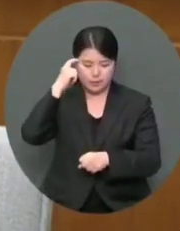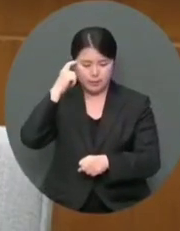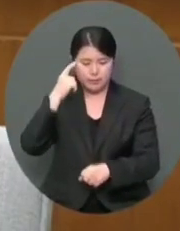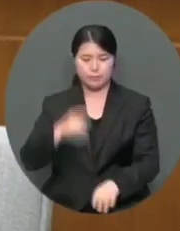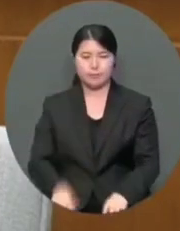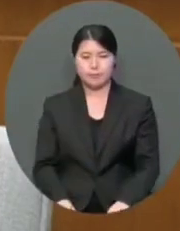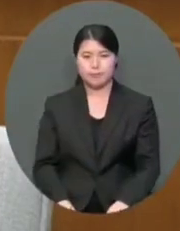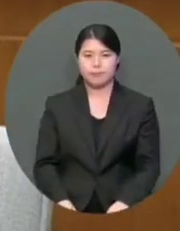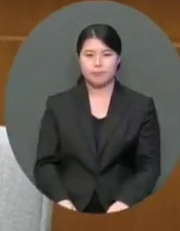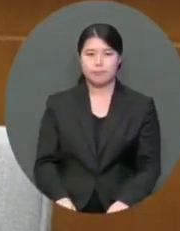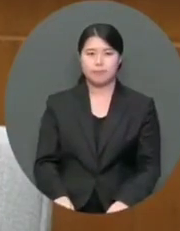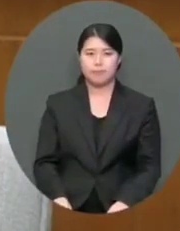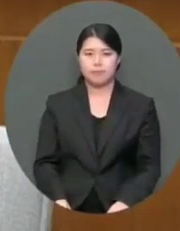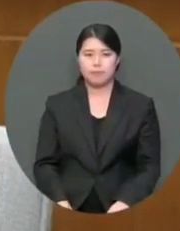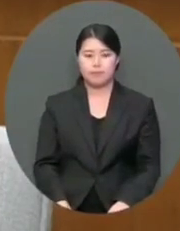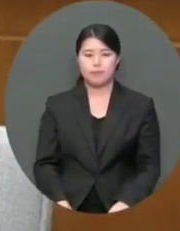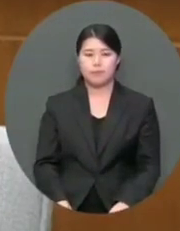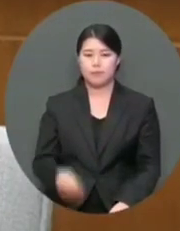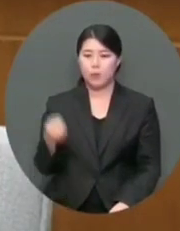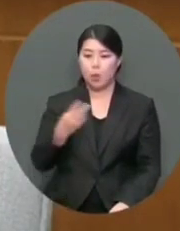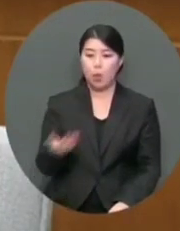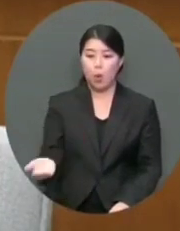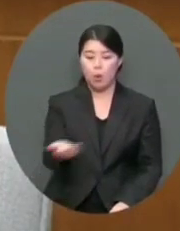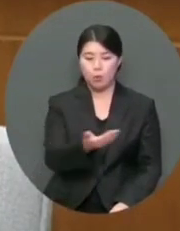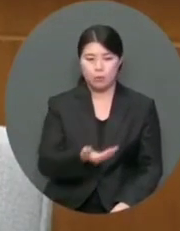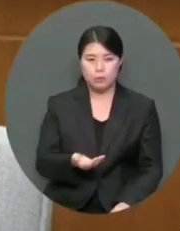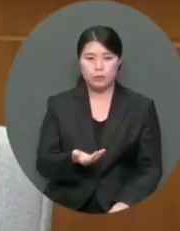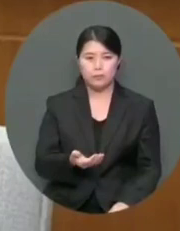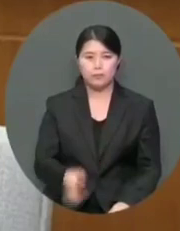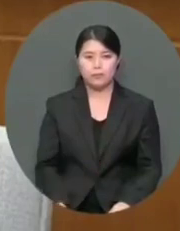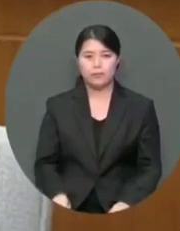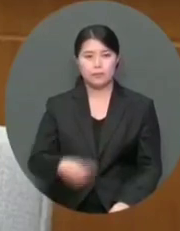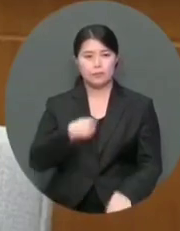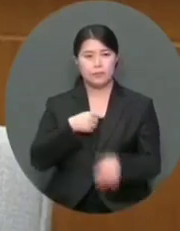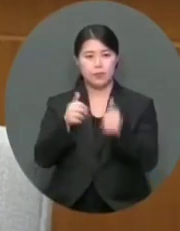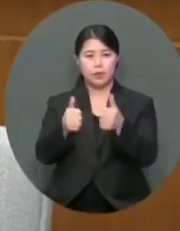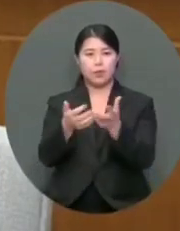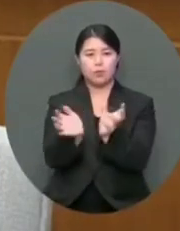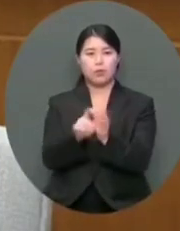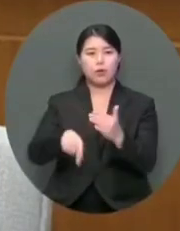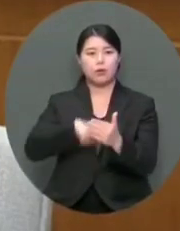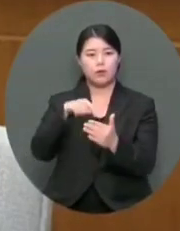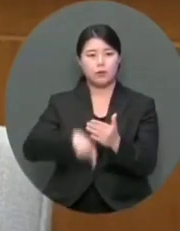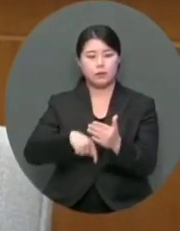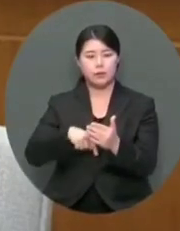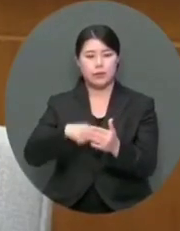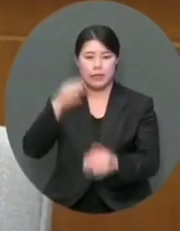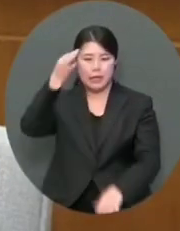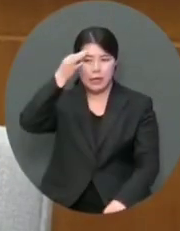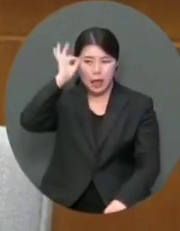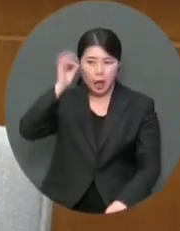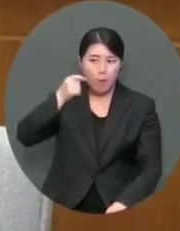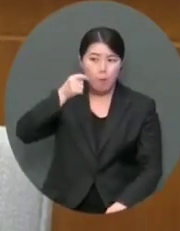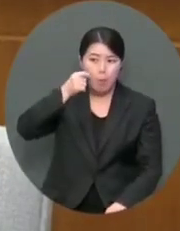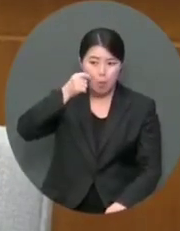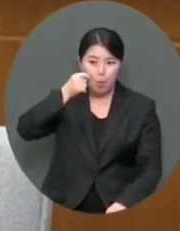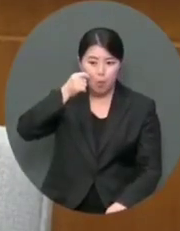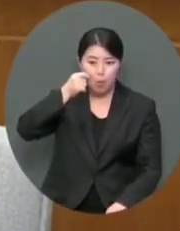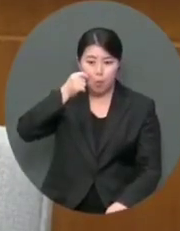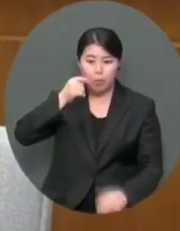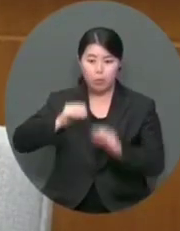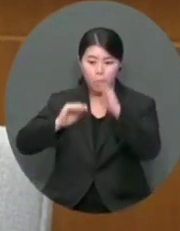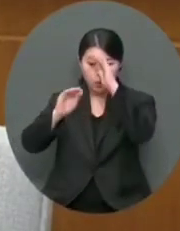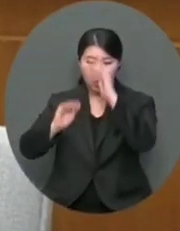있습니다. 아울러 위원님들께서 제가 사법부 안에서 미처 깨닫지 못하고 있었던